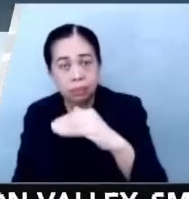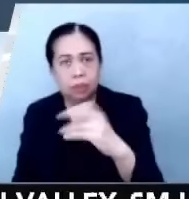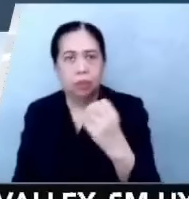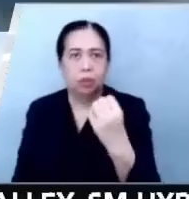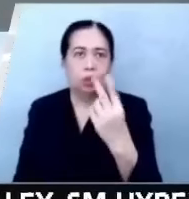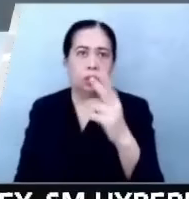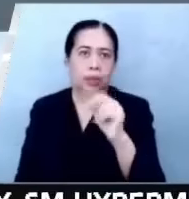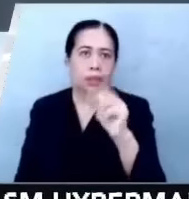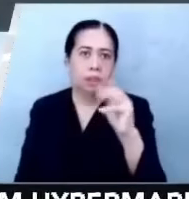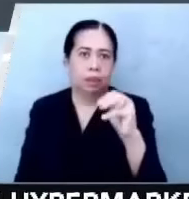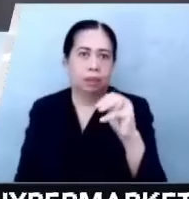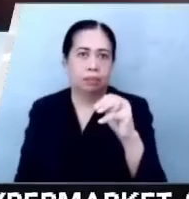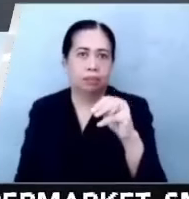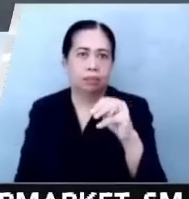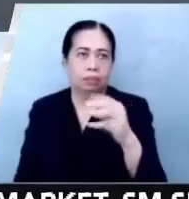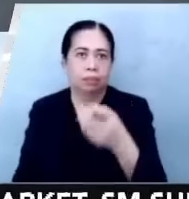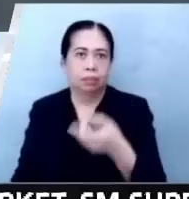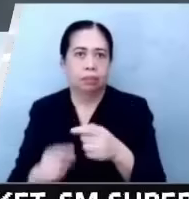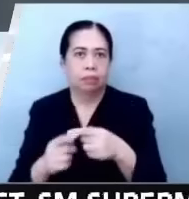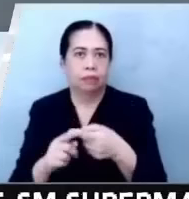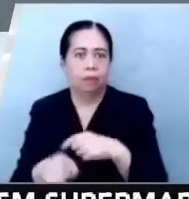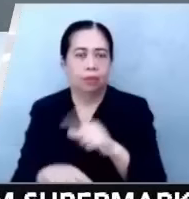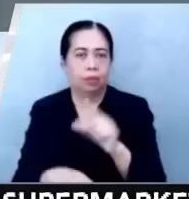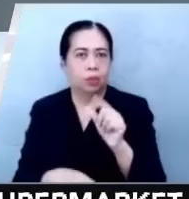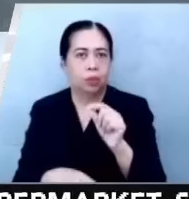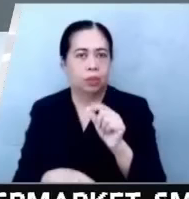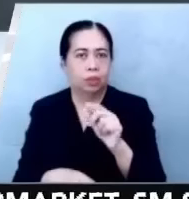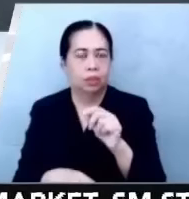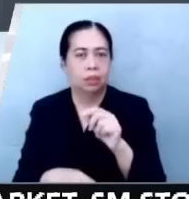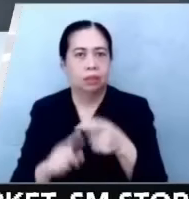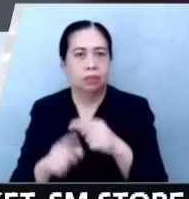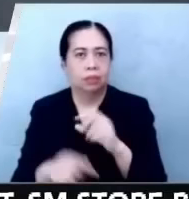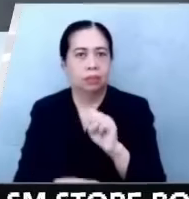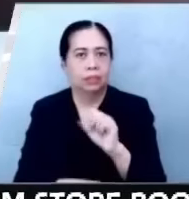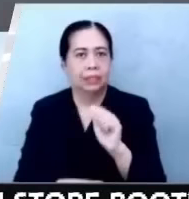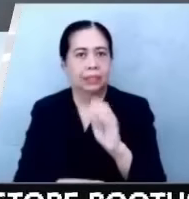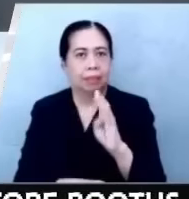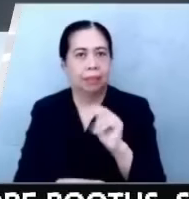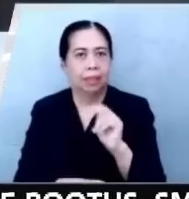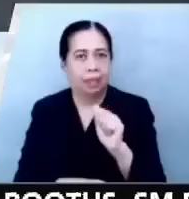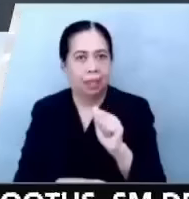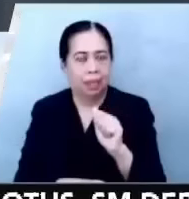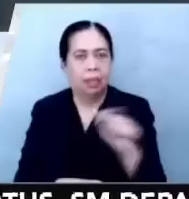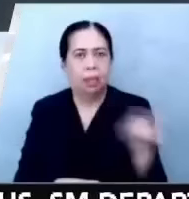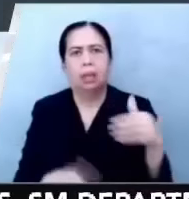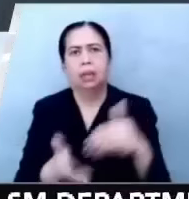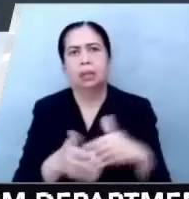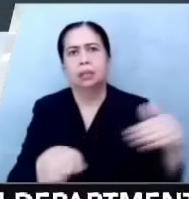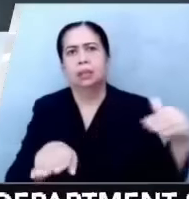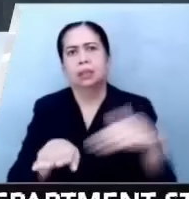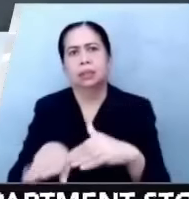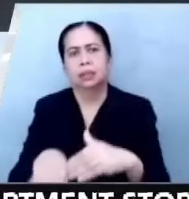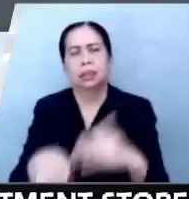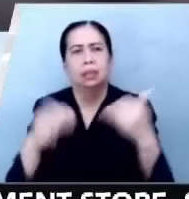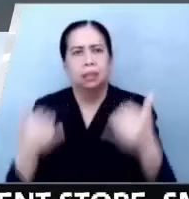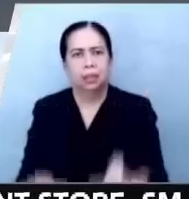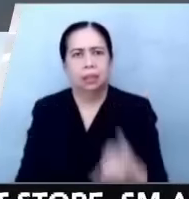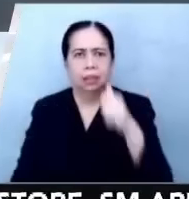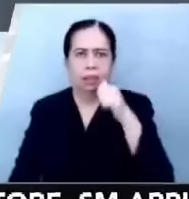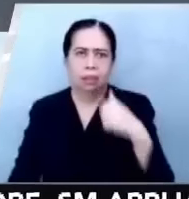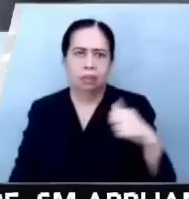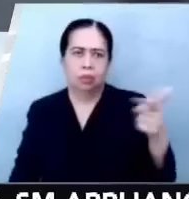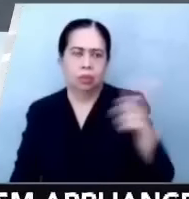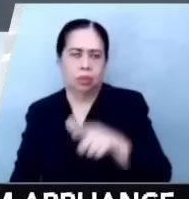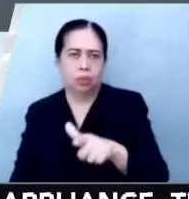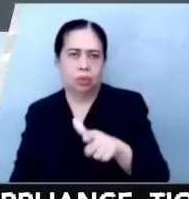from, 20 nautical miles away from Sabina, binanggana nila. Ngayon, kahapon, papunta pa lang